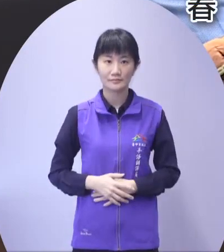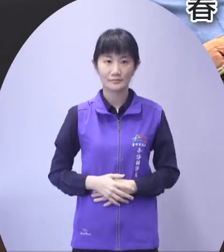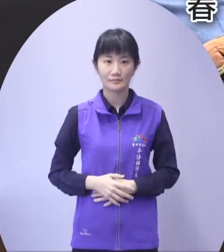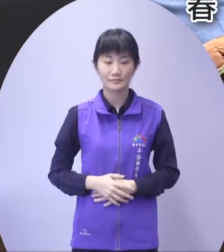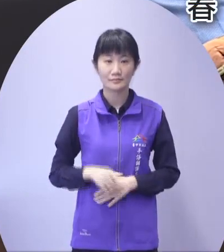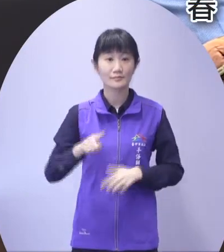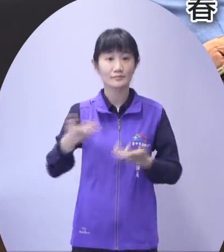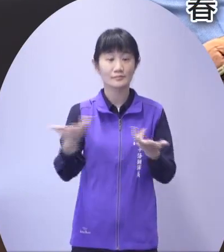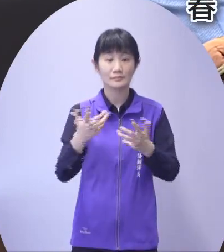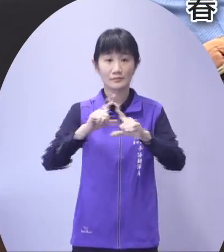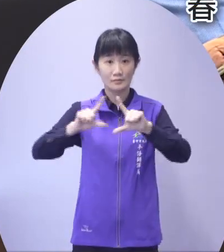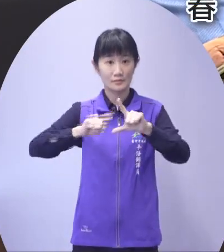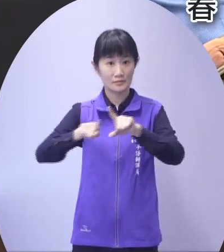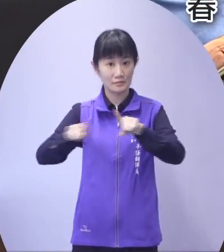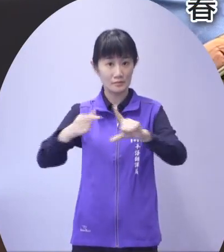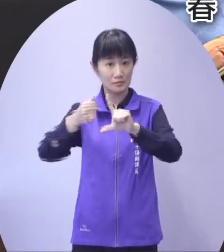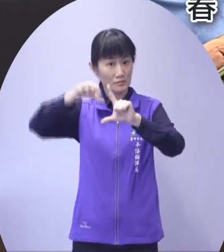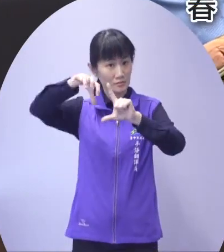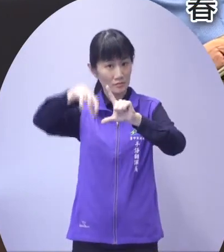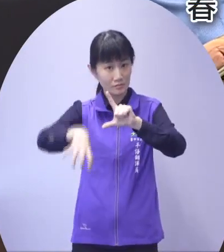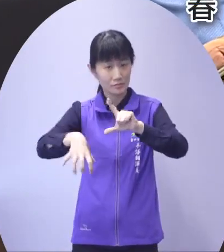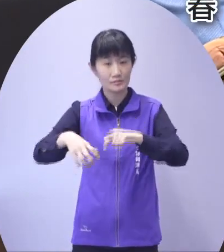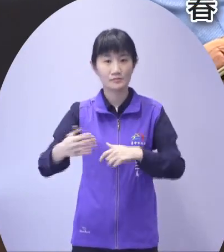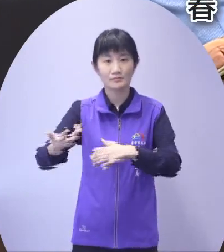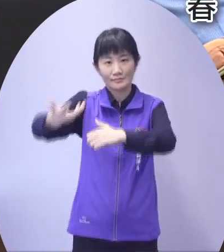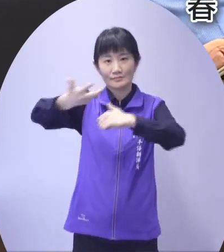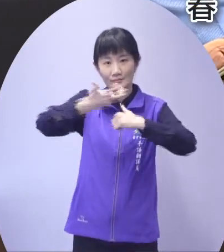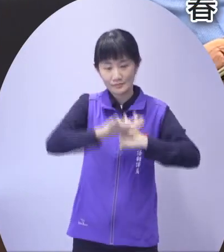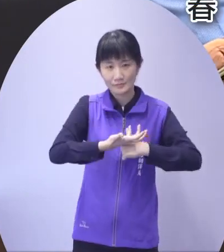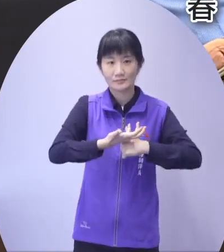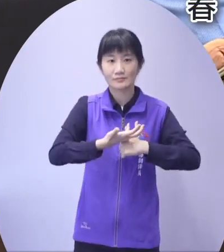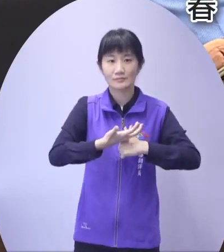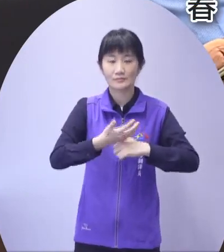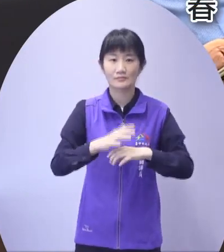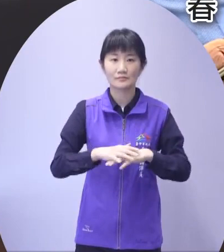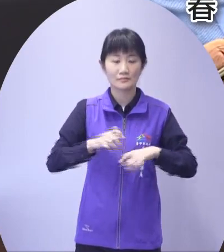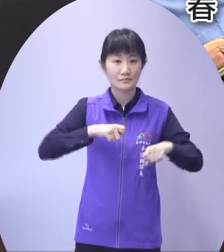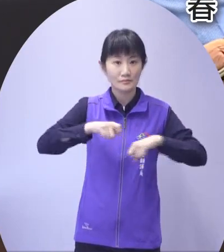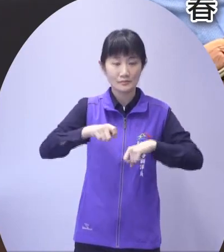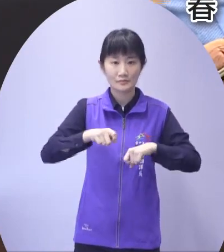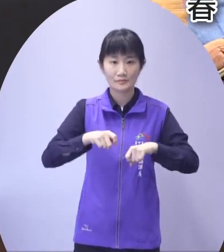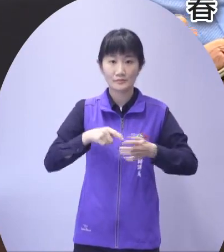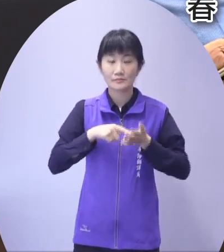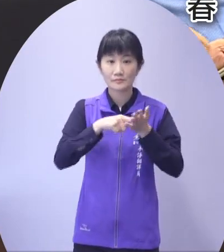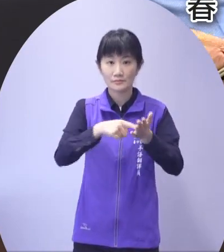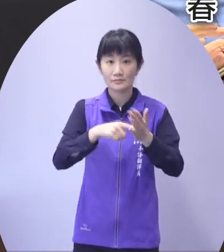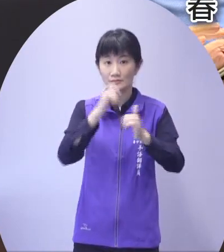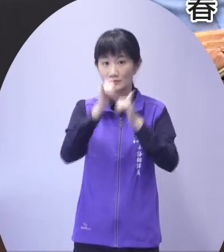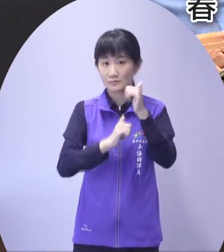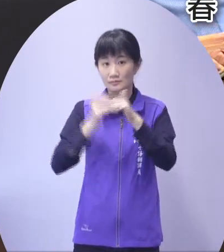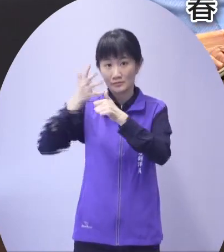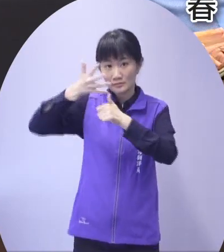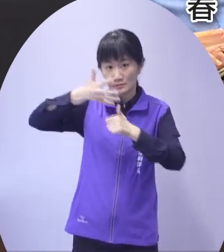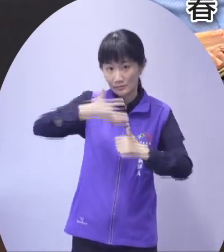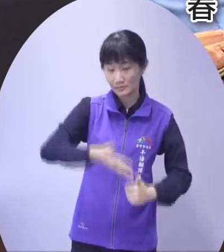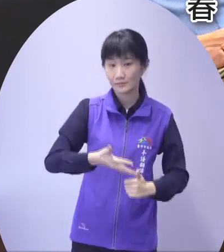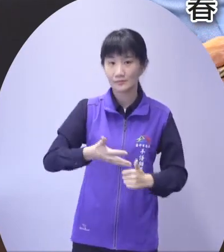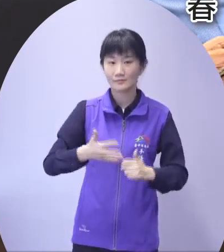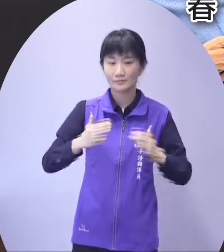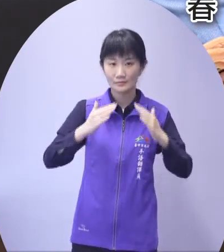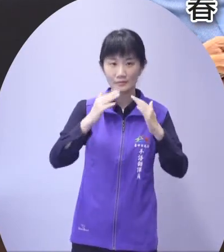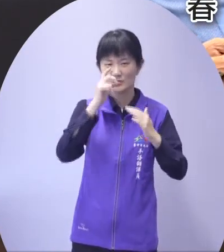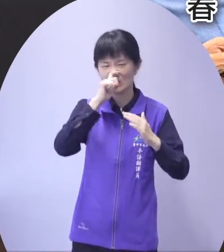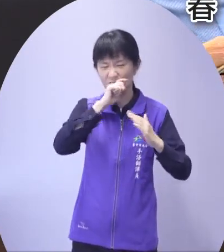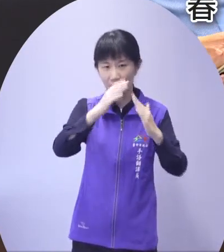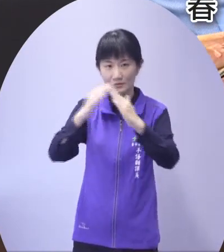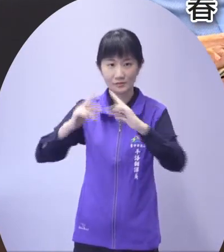这个案子是太平区公所来委托我们来申请这个太平的历史建筑，就是投变坑警察官吏派出所的修复及